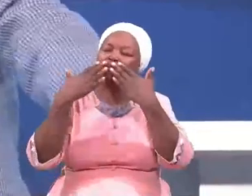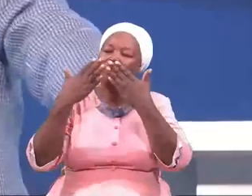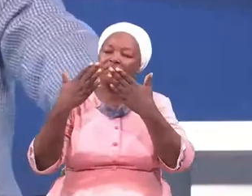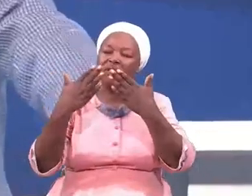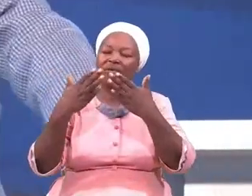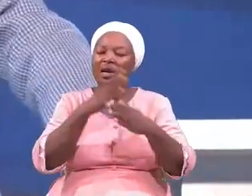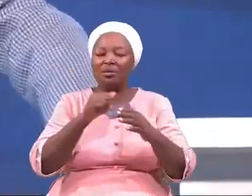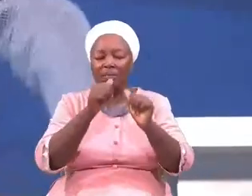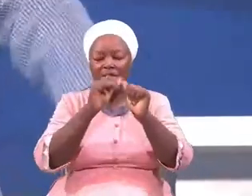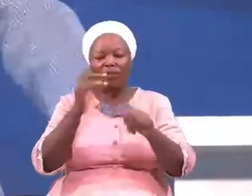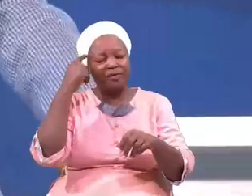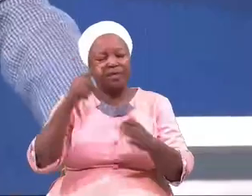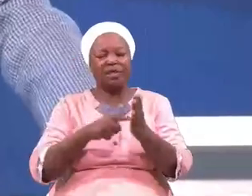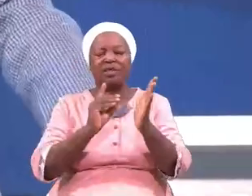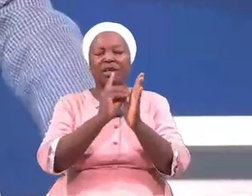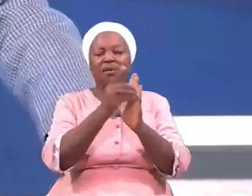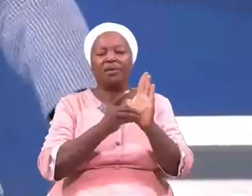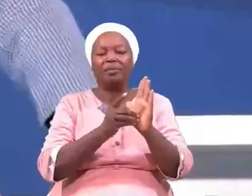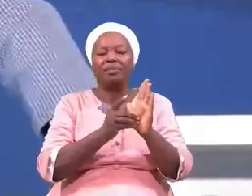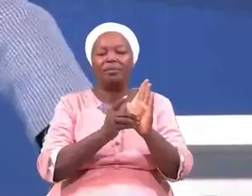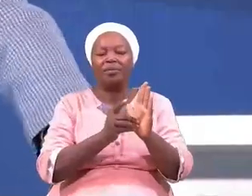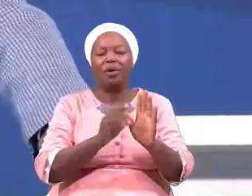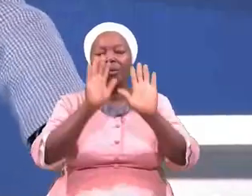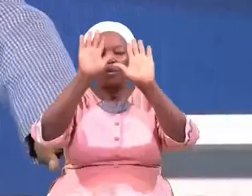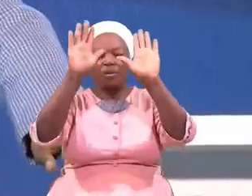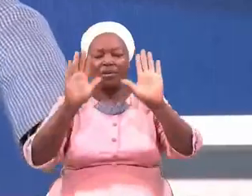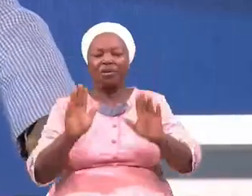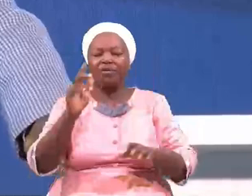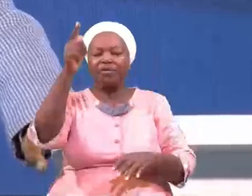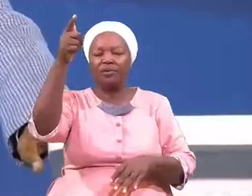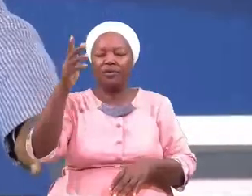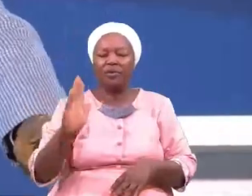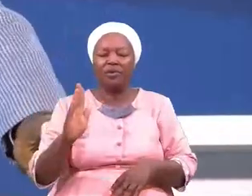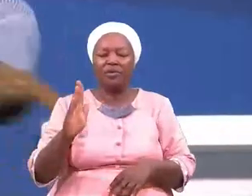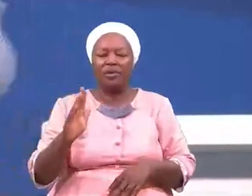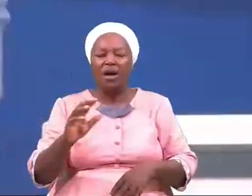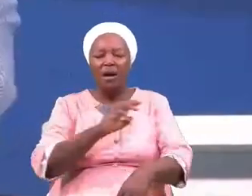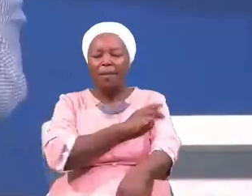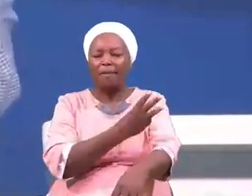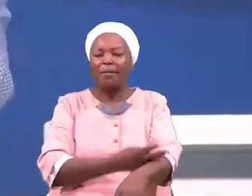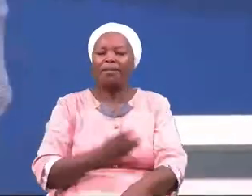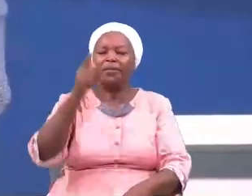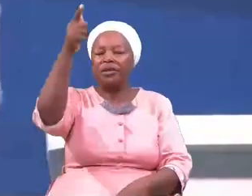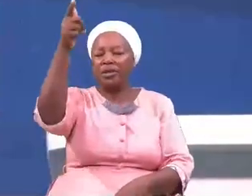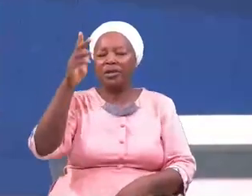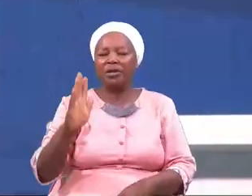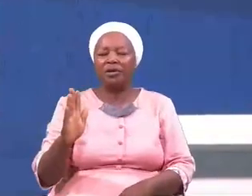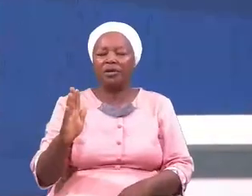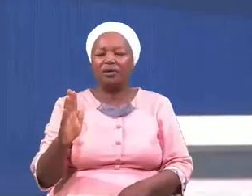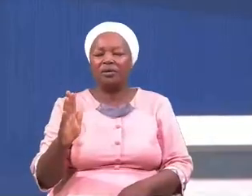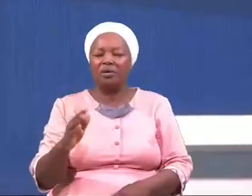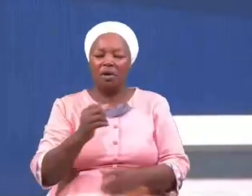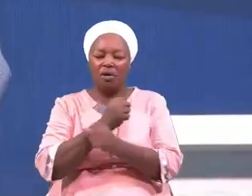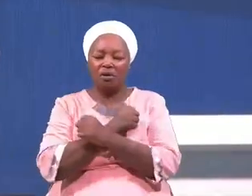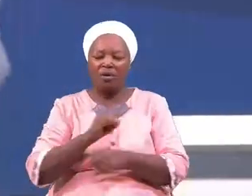Père, nous te bénissons pour ce moment. Dieu glorieux, Dieu puissant,